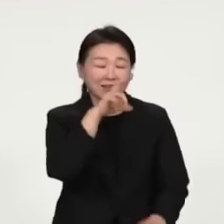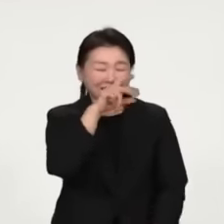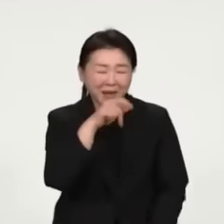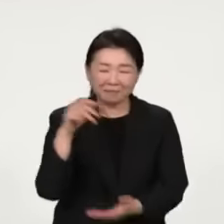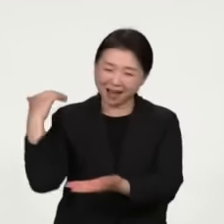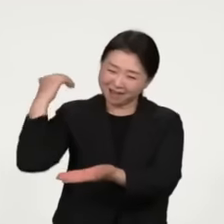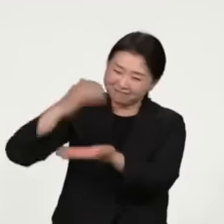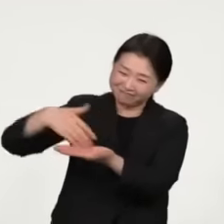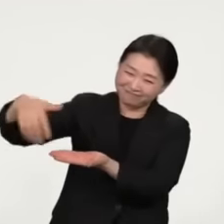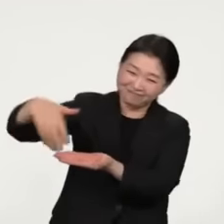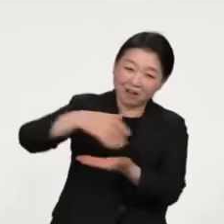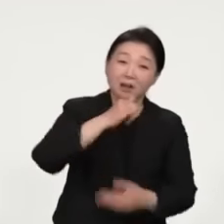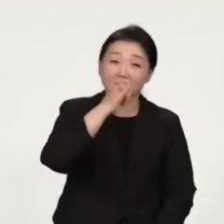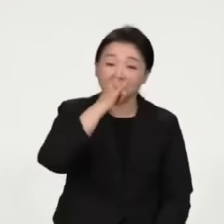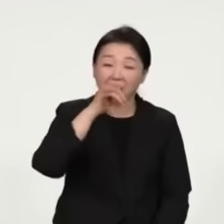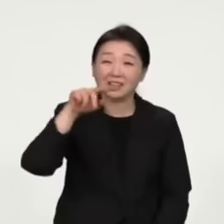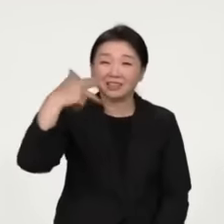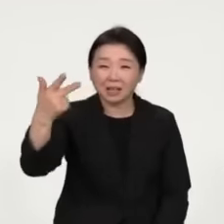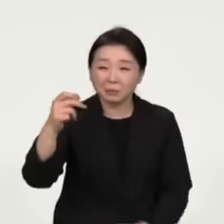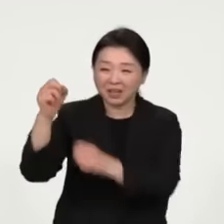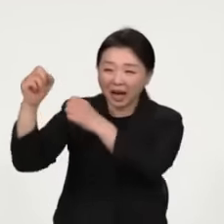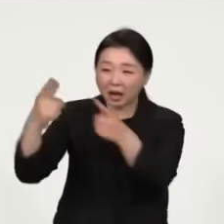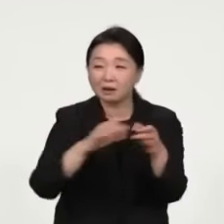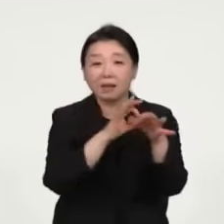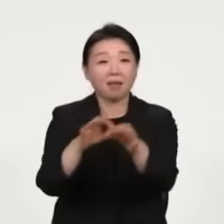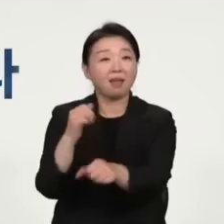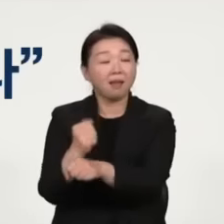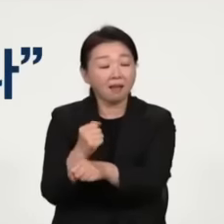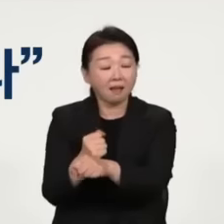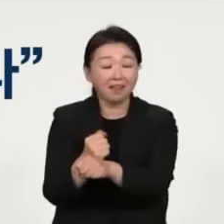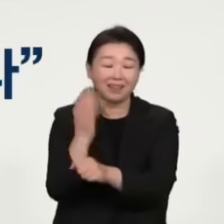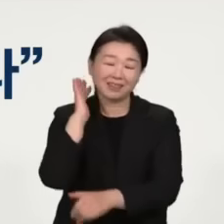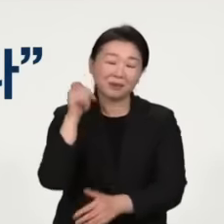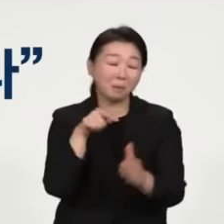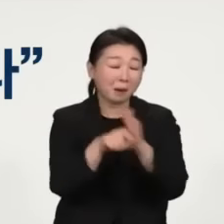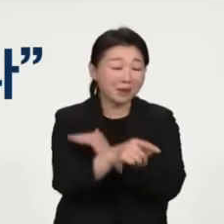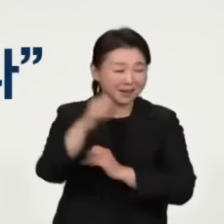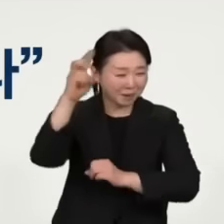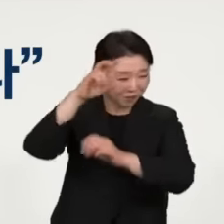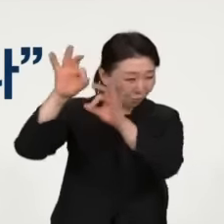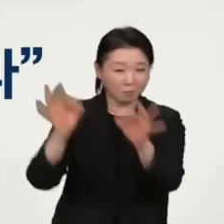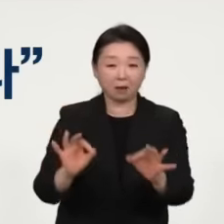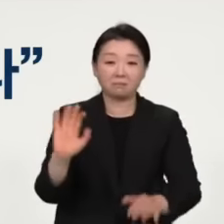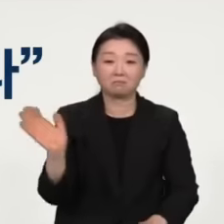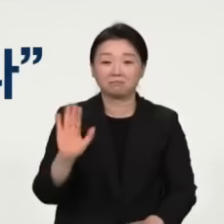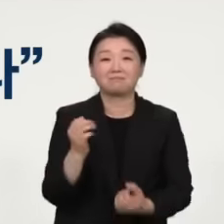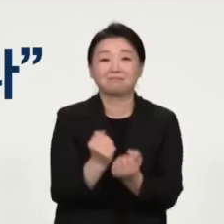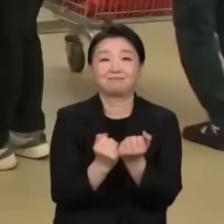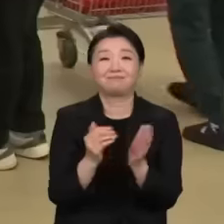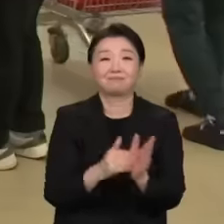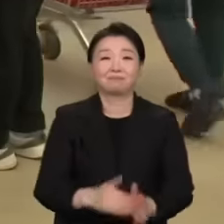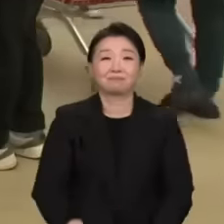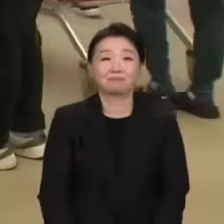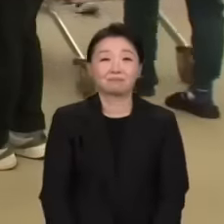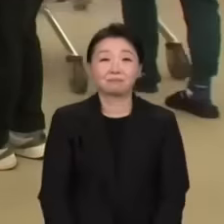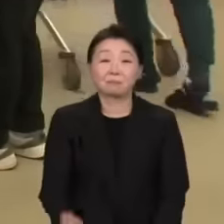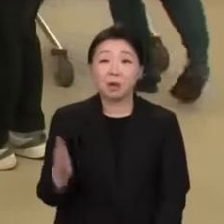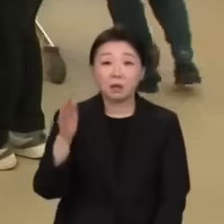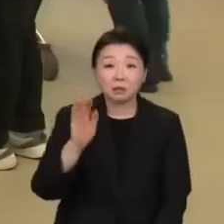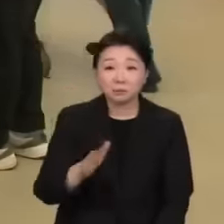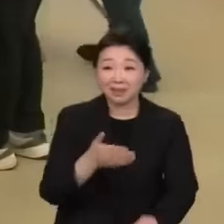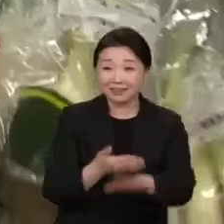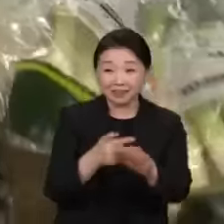늘면서 다음 주까지 할인을 이어갈 거라며 대통령 방문에 맞춰 갑자기 내린 건 아니라고 설명했습니다. 하지만